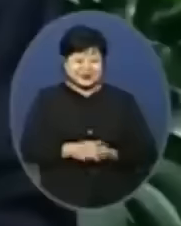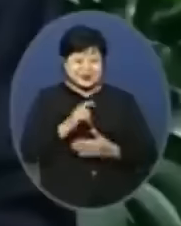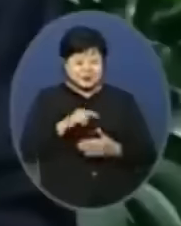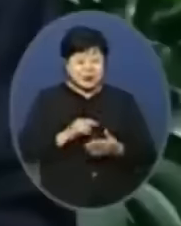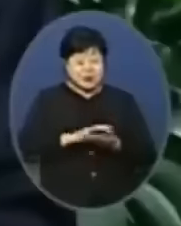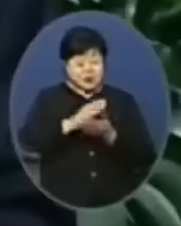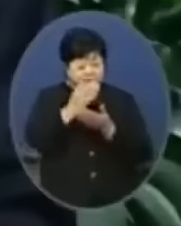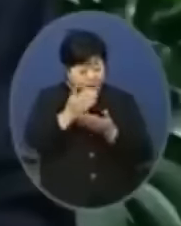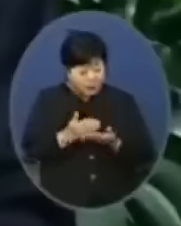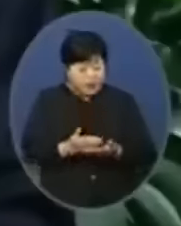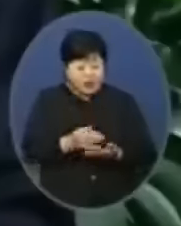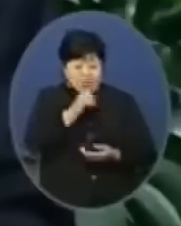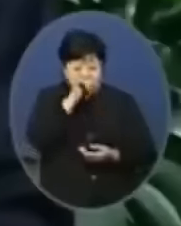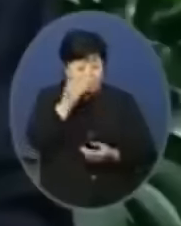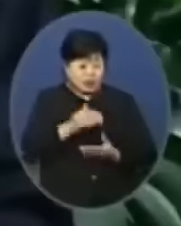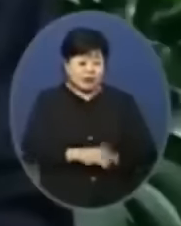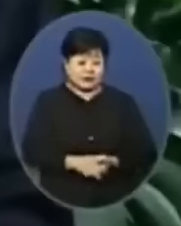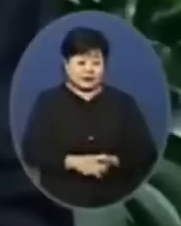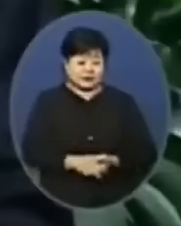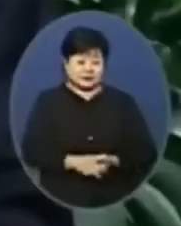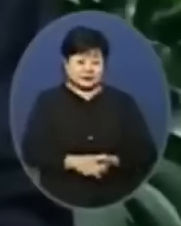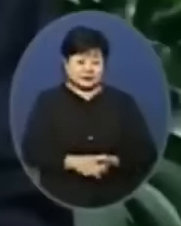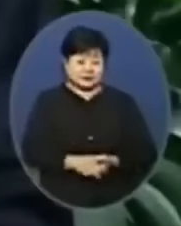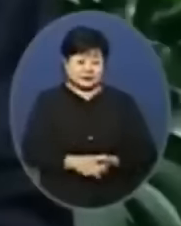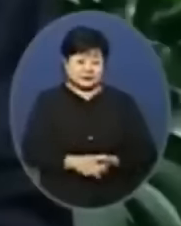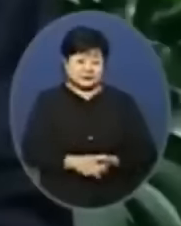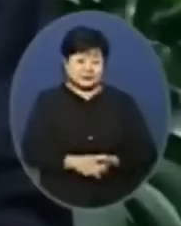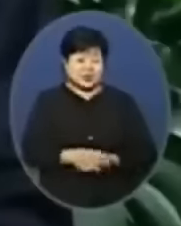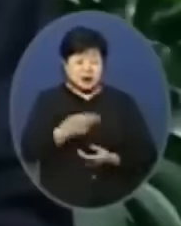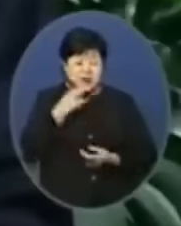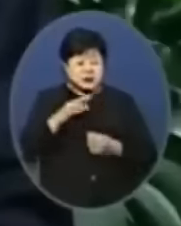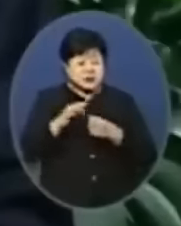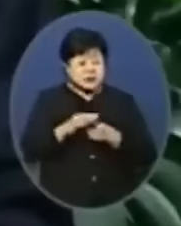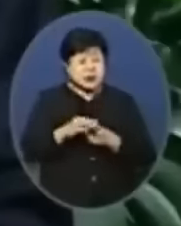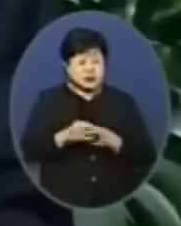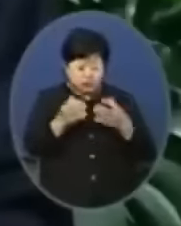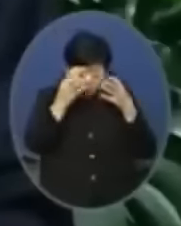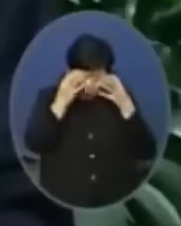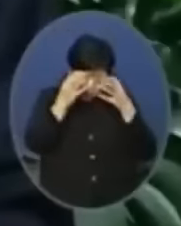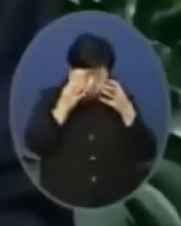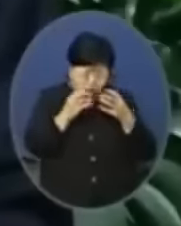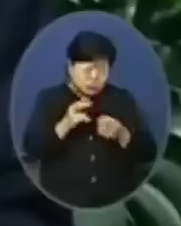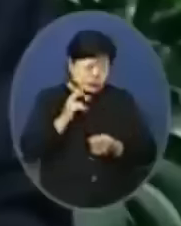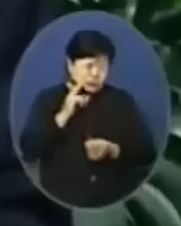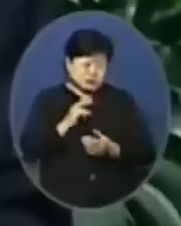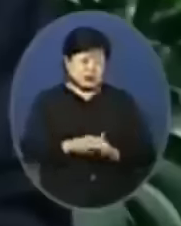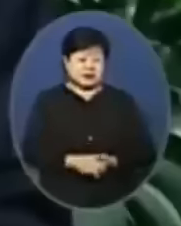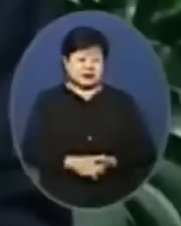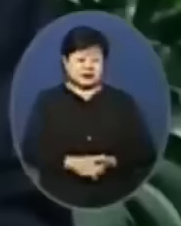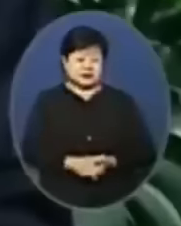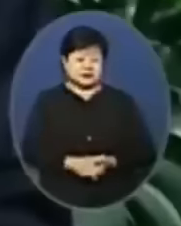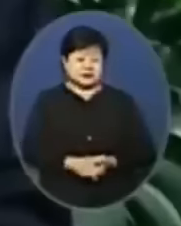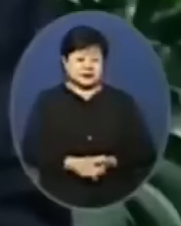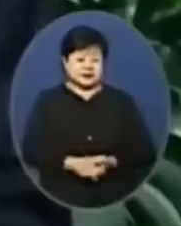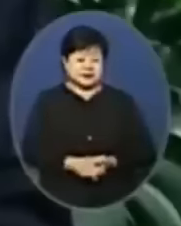마음의 변화, 이거 꼭 있어야 되는 것입니다. 이것 없으면 인생의 고통이 참 심합니다.